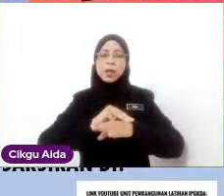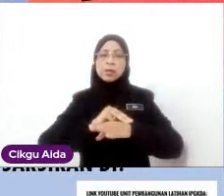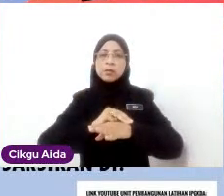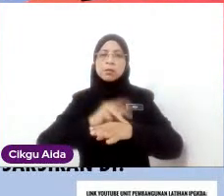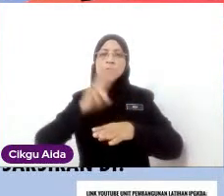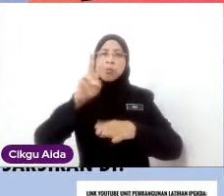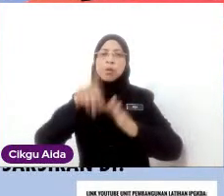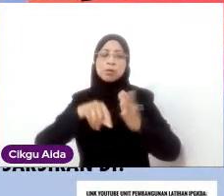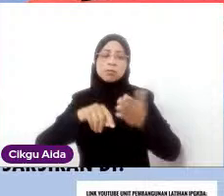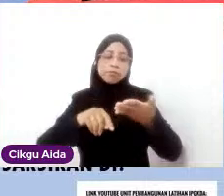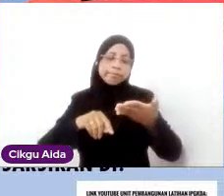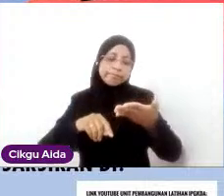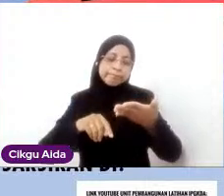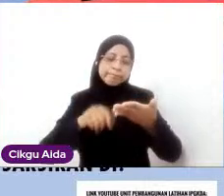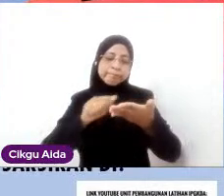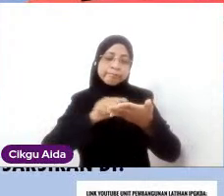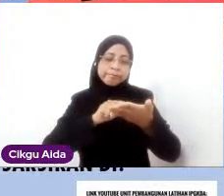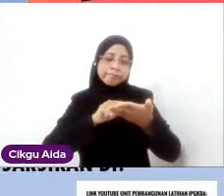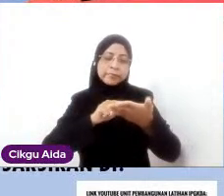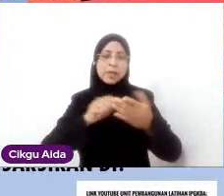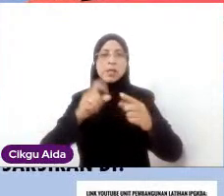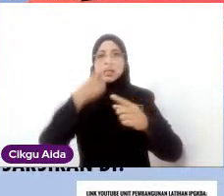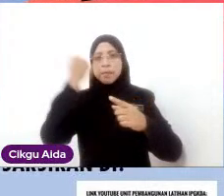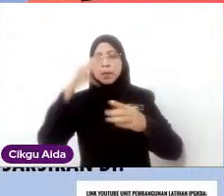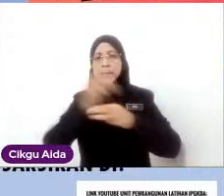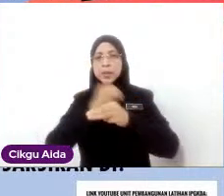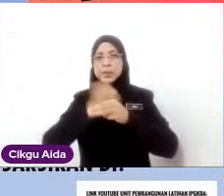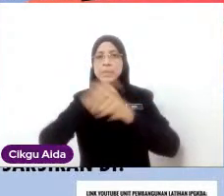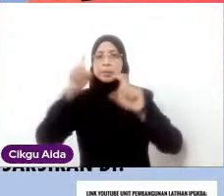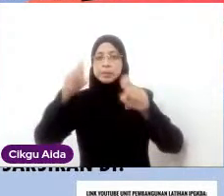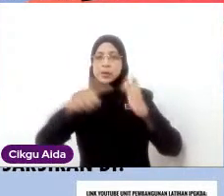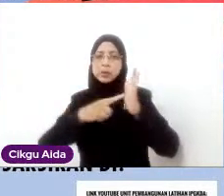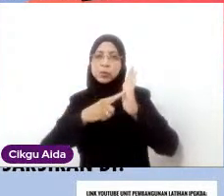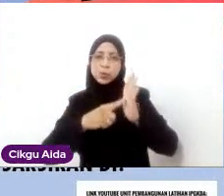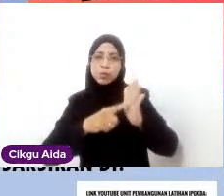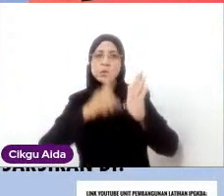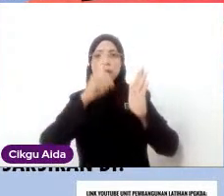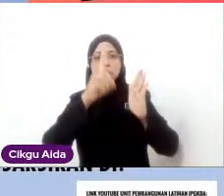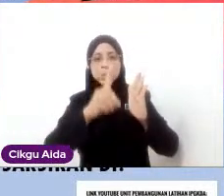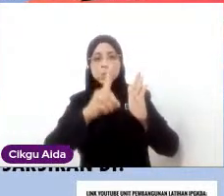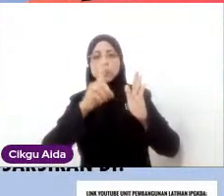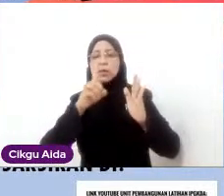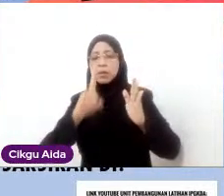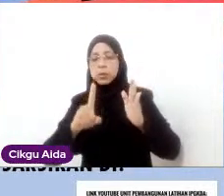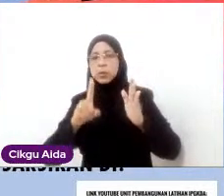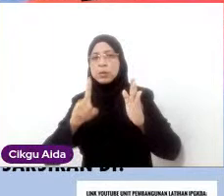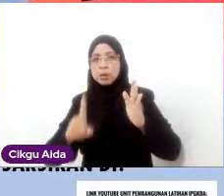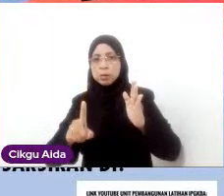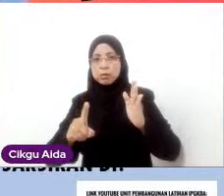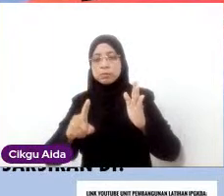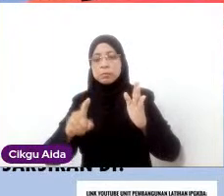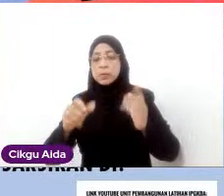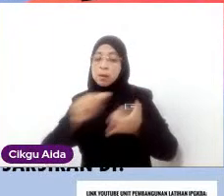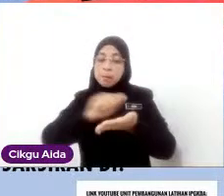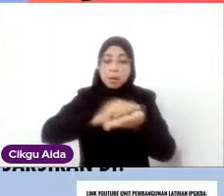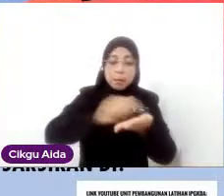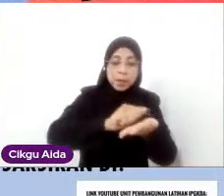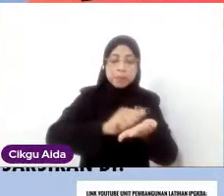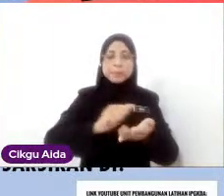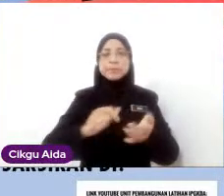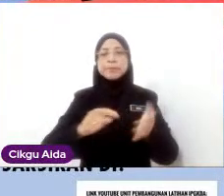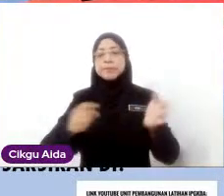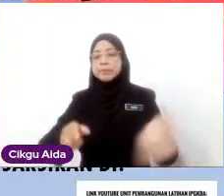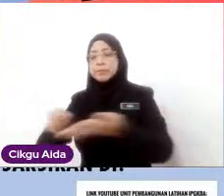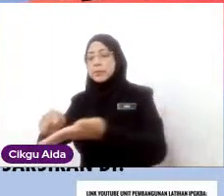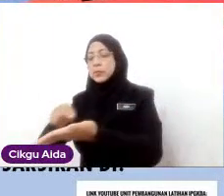kena tunjukkan step satu per satu. Jadi contoh saya dah terangkan kat seorang ni, lepas tu saya kena padam balik, saya ulang balik step yang sama tunjuk